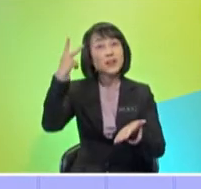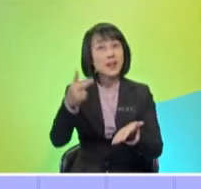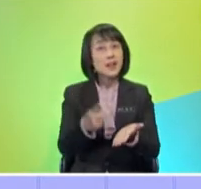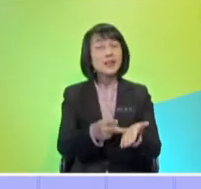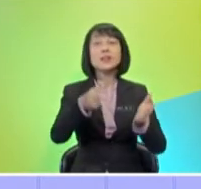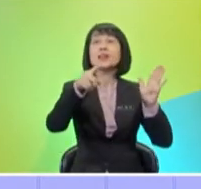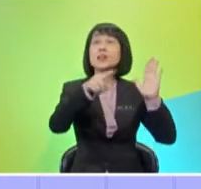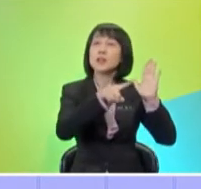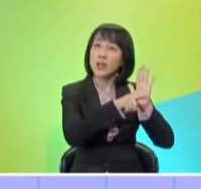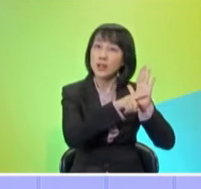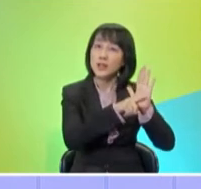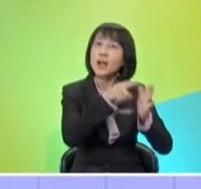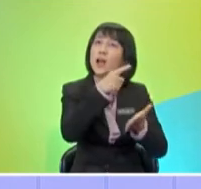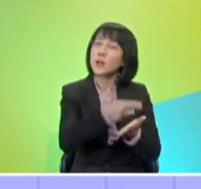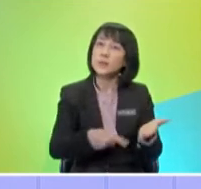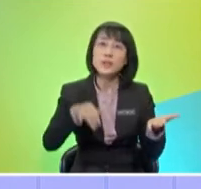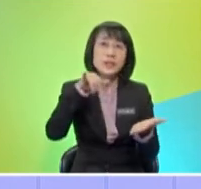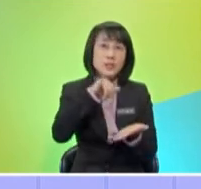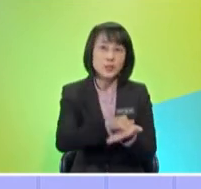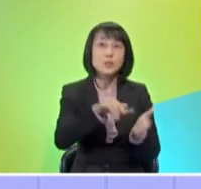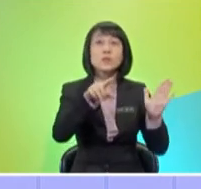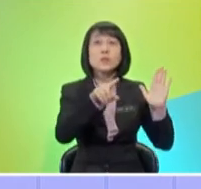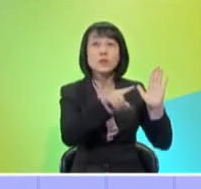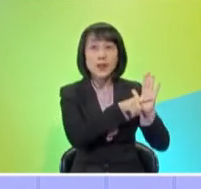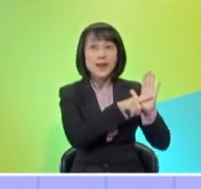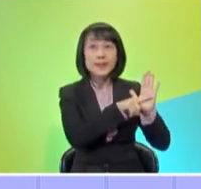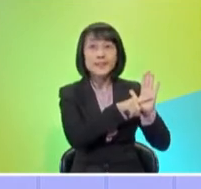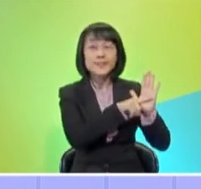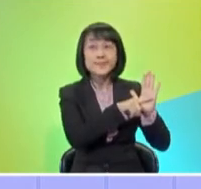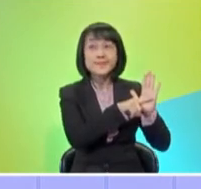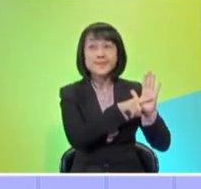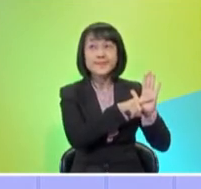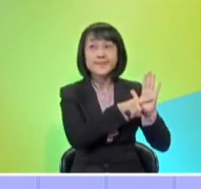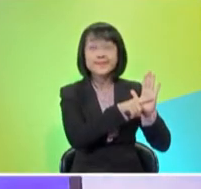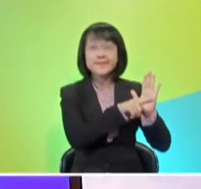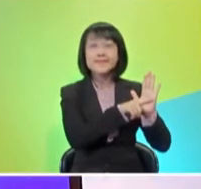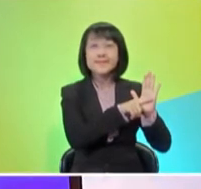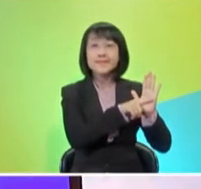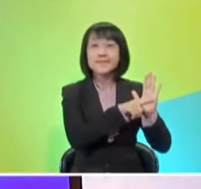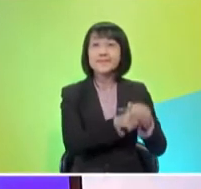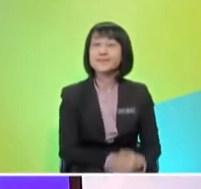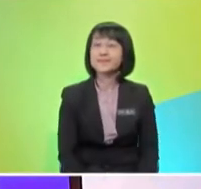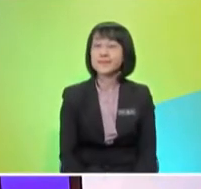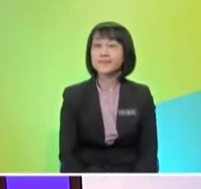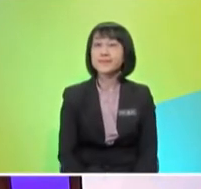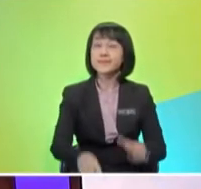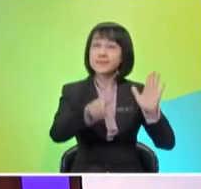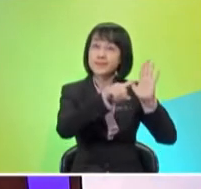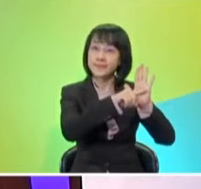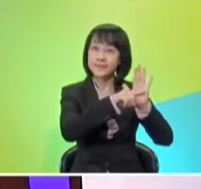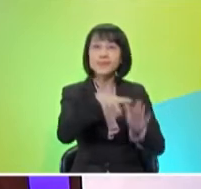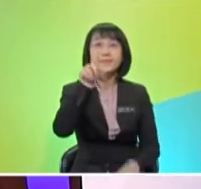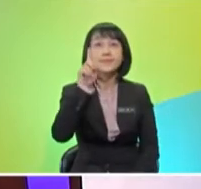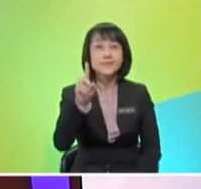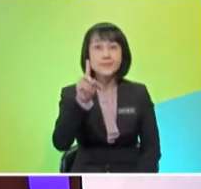kenali dulu apa itu sebenarnya operasi kita sebut saja tapi Jun Kita kenali Oke itulah merupakan